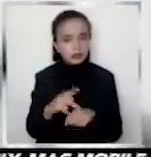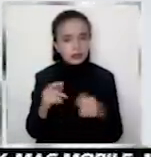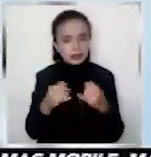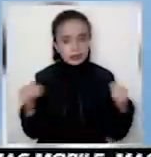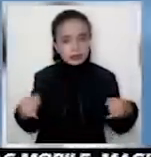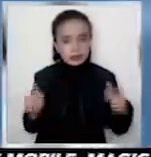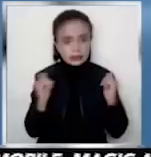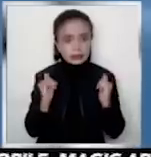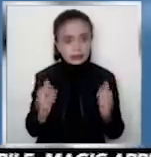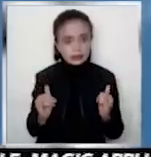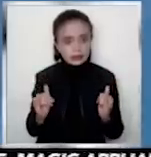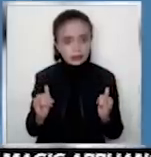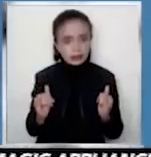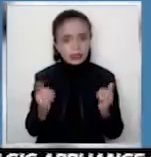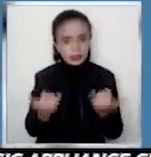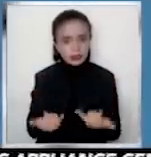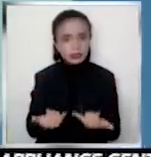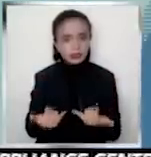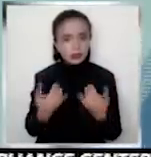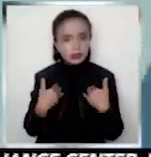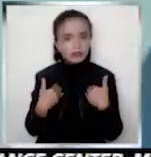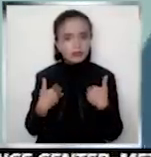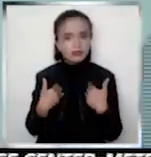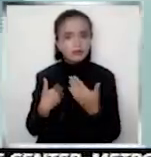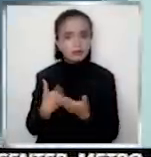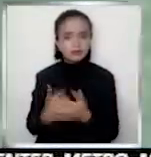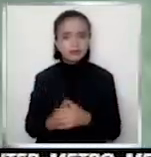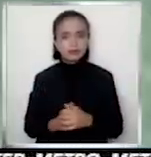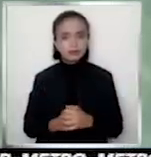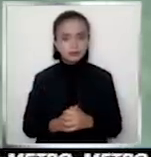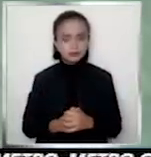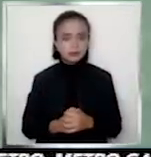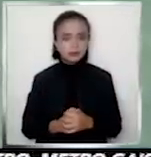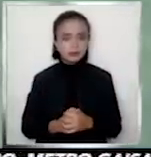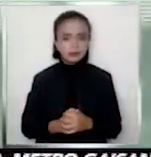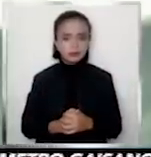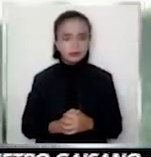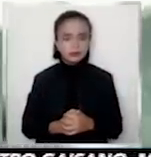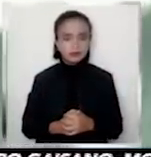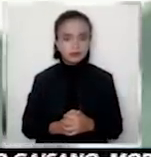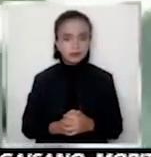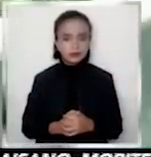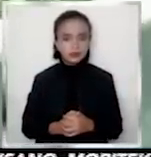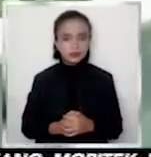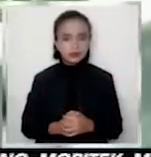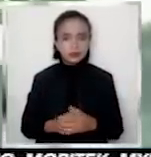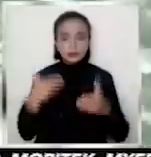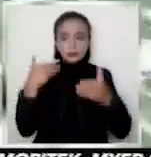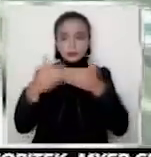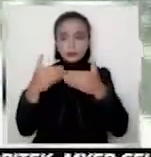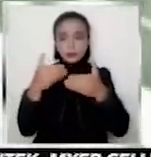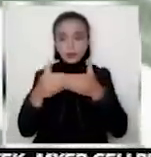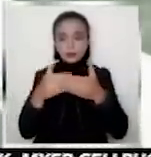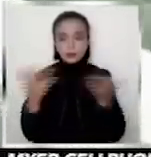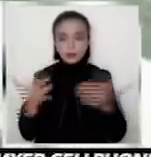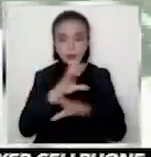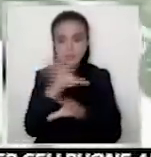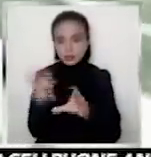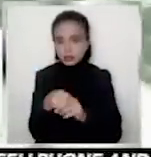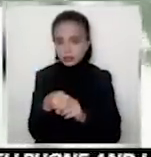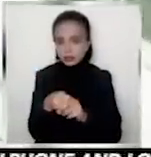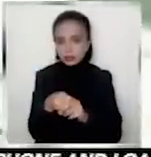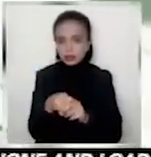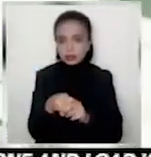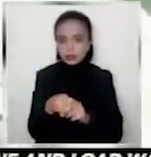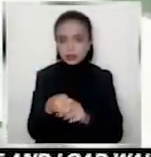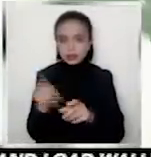still loitering around Pag-asa Island. Sa sandbar na ito, na malapit lang at bahagi pa rin ng territorial sea ng